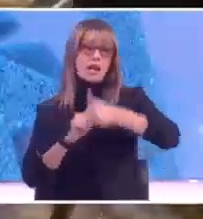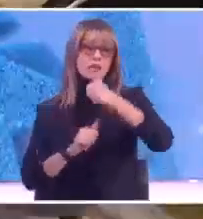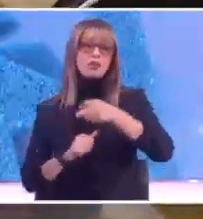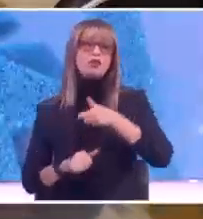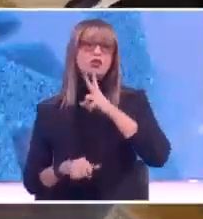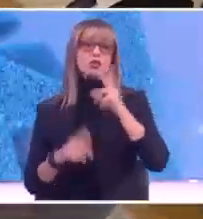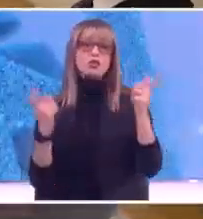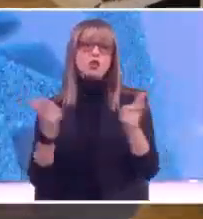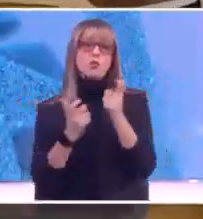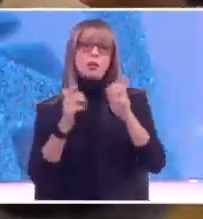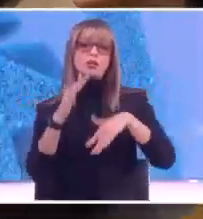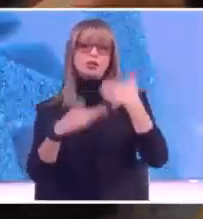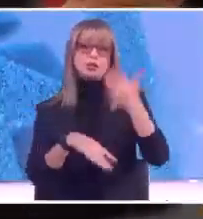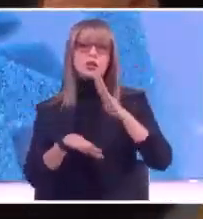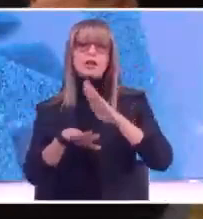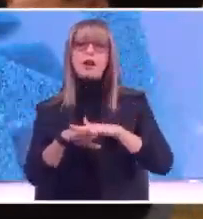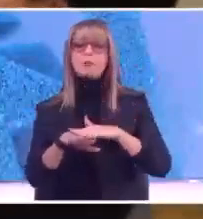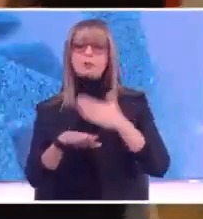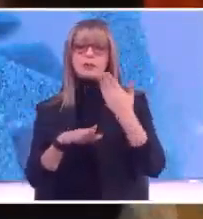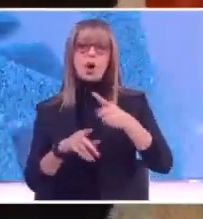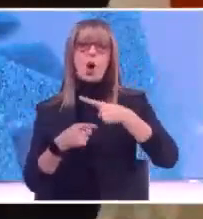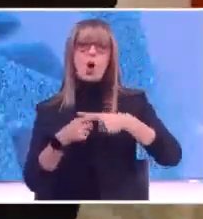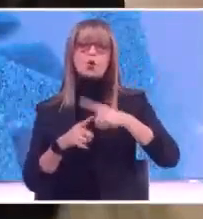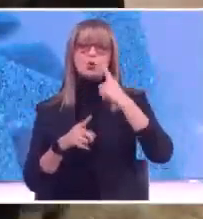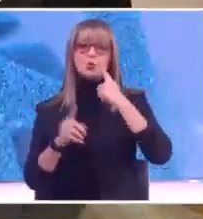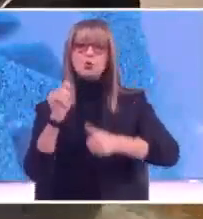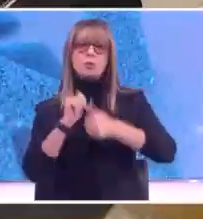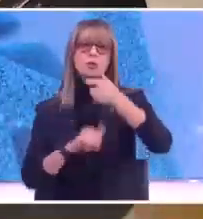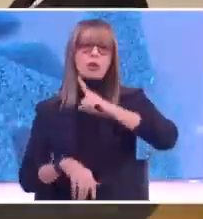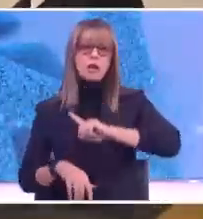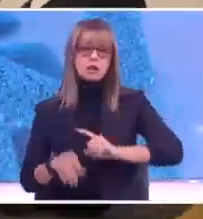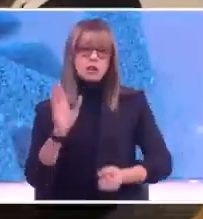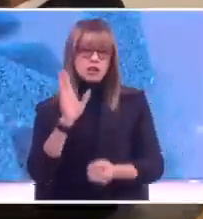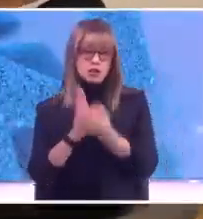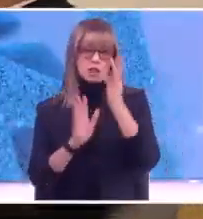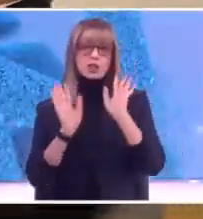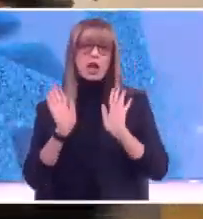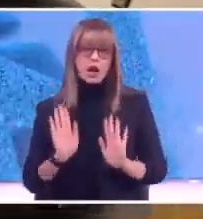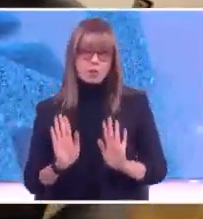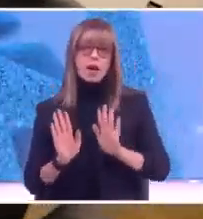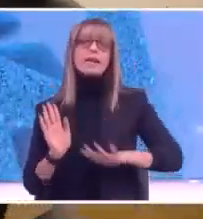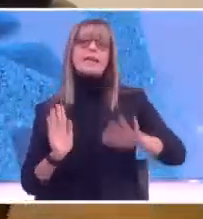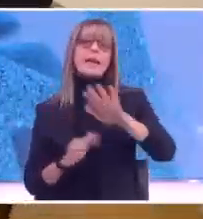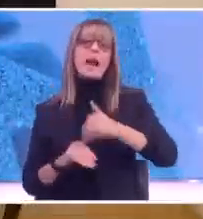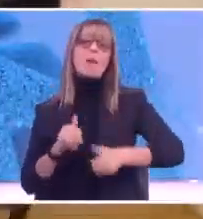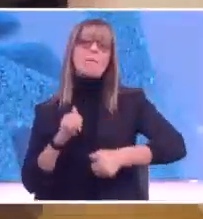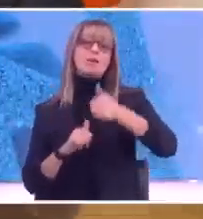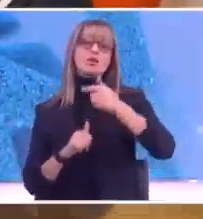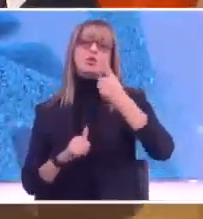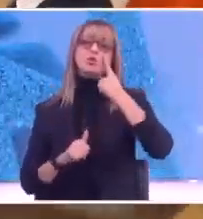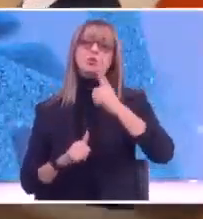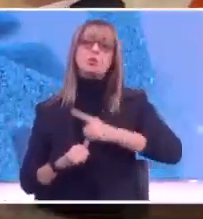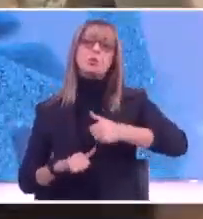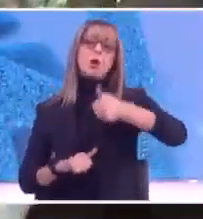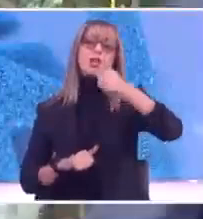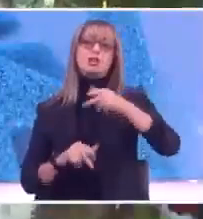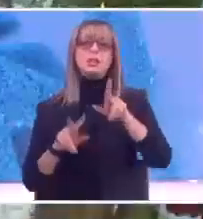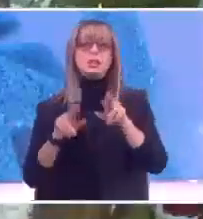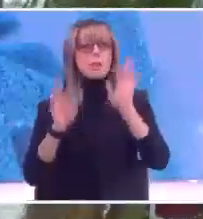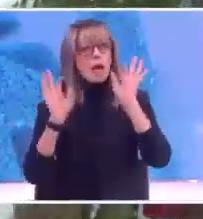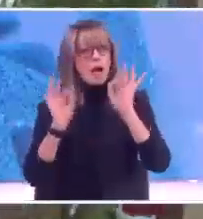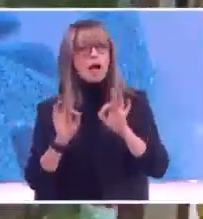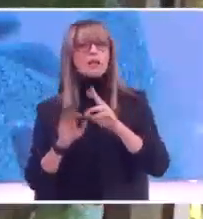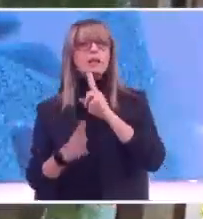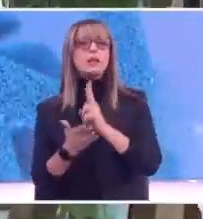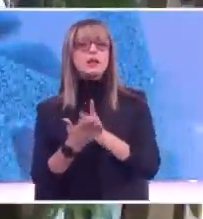son toplantısının ardından yaptığı, ortak Cumhurbaşkanı adayı çıkaracakları ancak genel başkanların da Cumhurbaşkanı gibi her